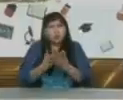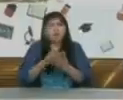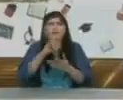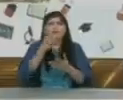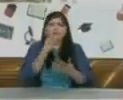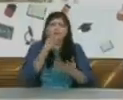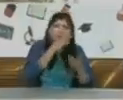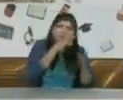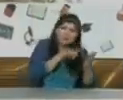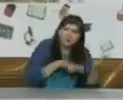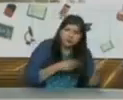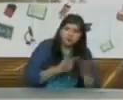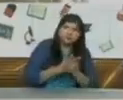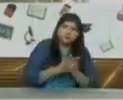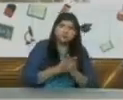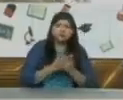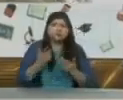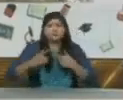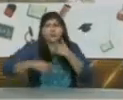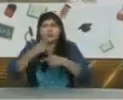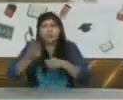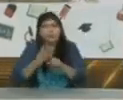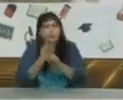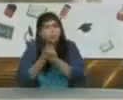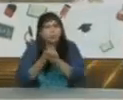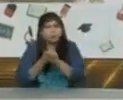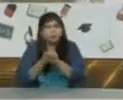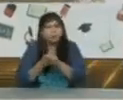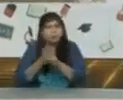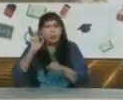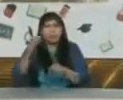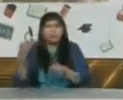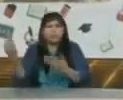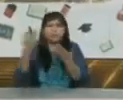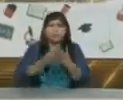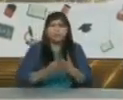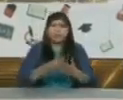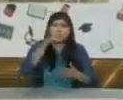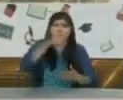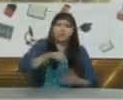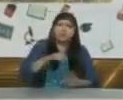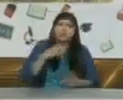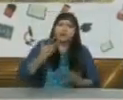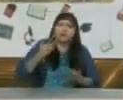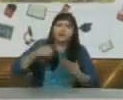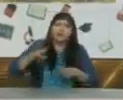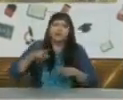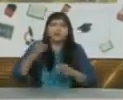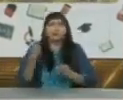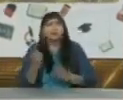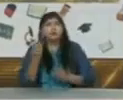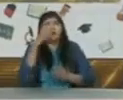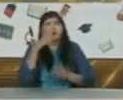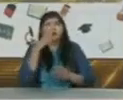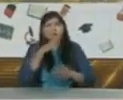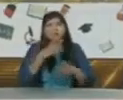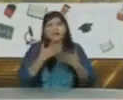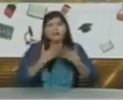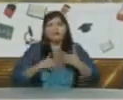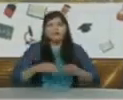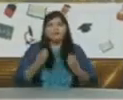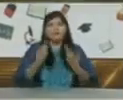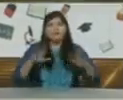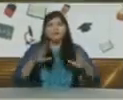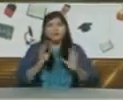मुश्किल से मुश्किल चीजें मेरे अफसर मेरे सामने लेकर के आते हैं, क्योंकि उनको मालूम है कि वो मेरा एक अलग मूड होता है, मैं चीजों को बिल्कुल तेजी